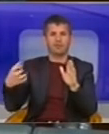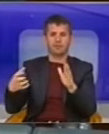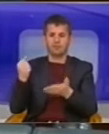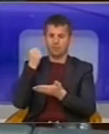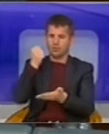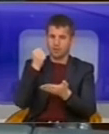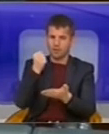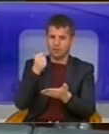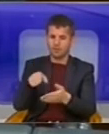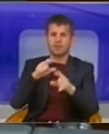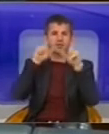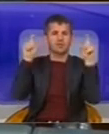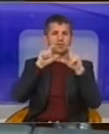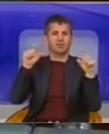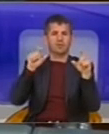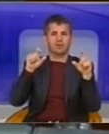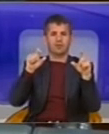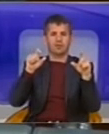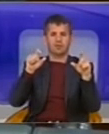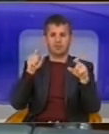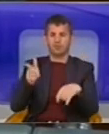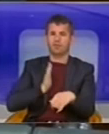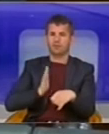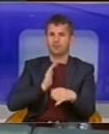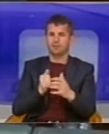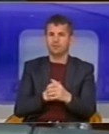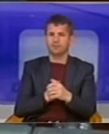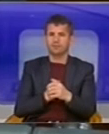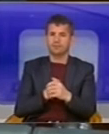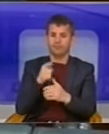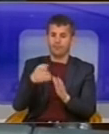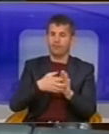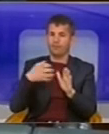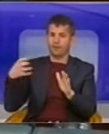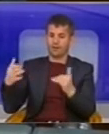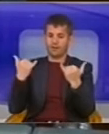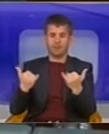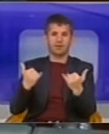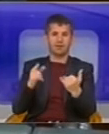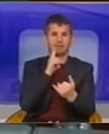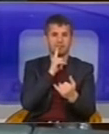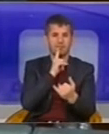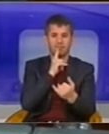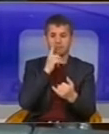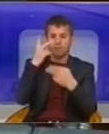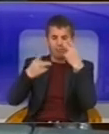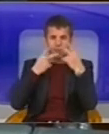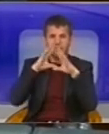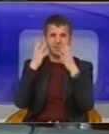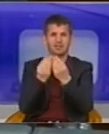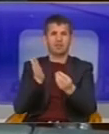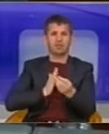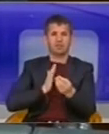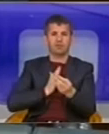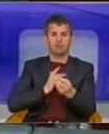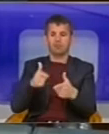buxhetin për institucionet publike të kulturës. Nëse vazhdohet si gjerë më tani, për ata që e kanë përcjellë gjendjen e kulturë,